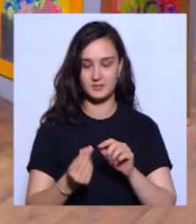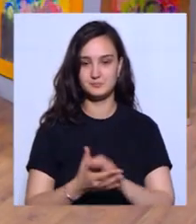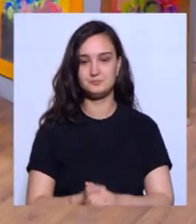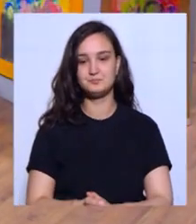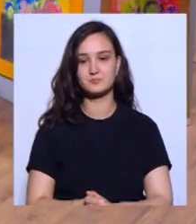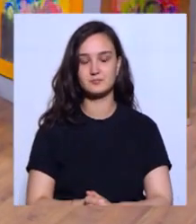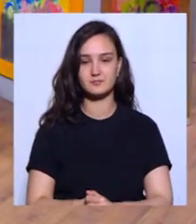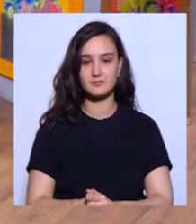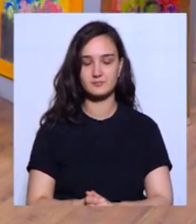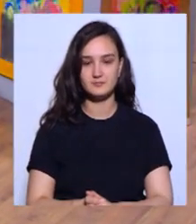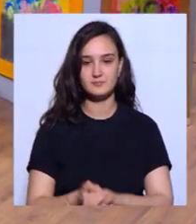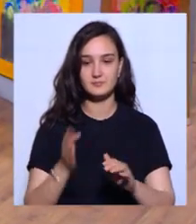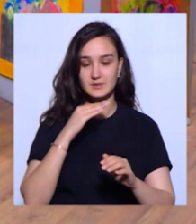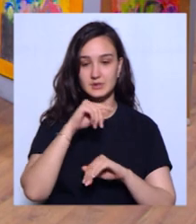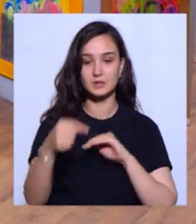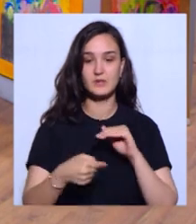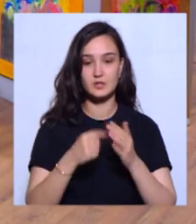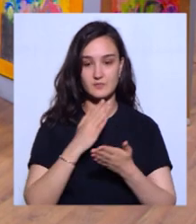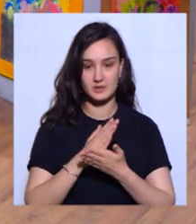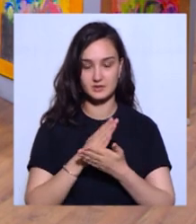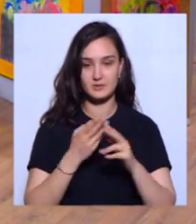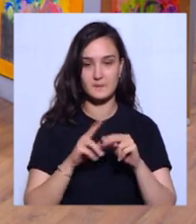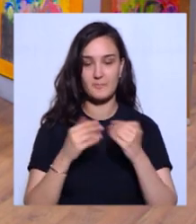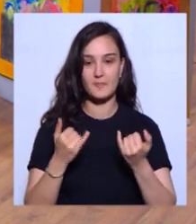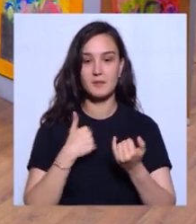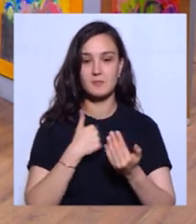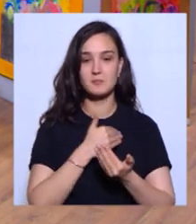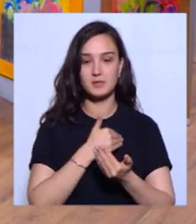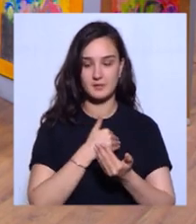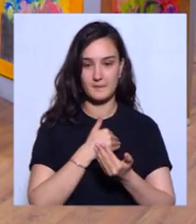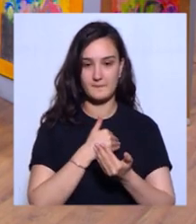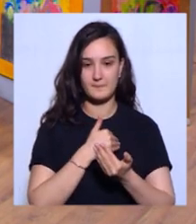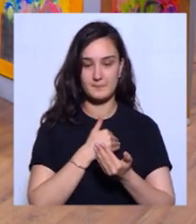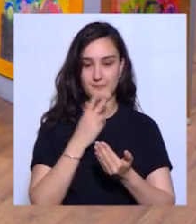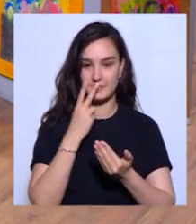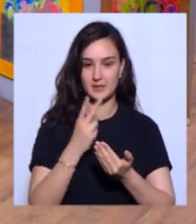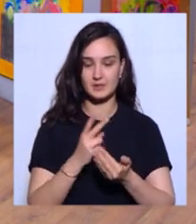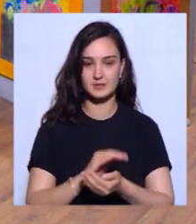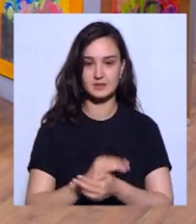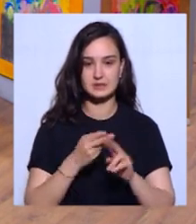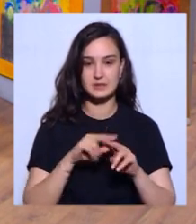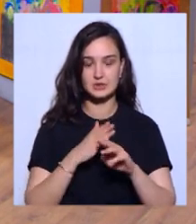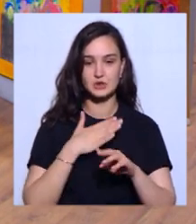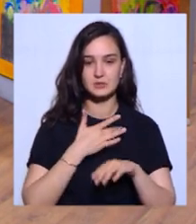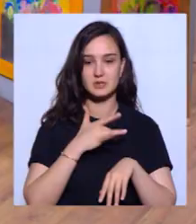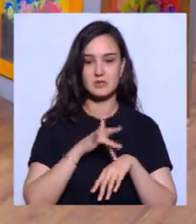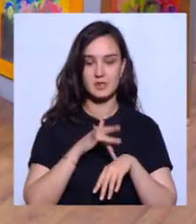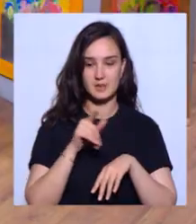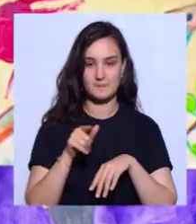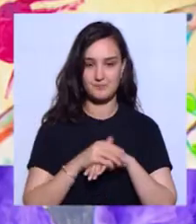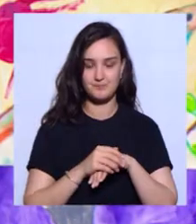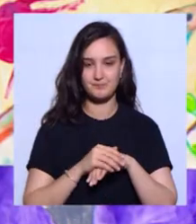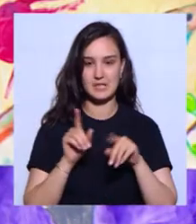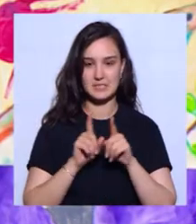წყლის ქვეშ ვართ. მე მინდა ნახეთ ესა ჩემი საყვარელი, რა ესეთი ქაღალდი.